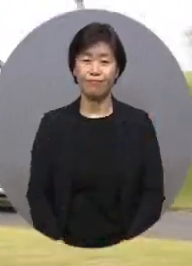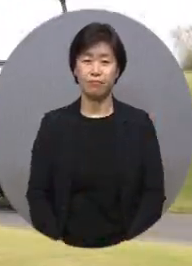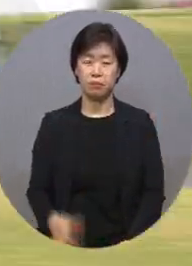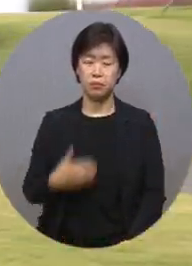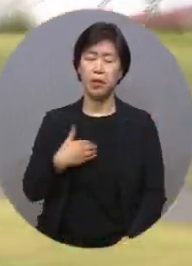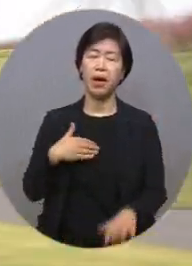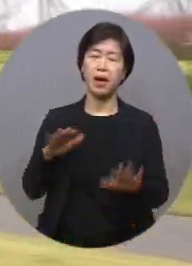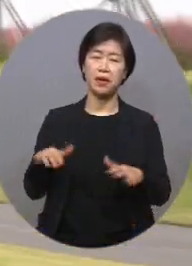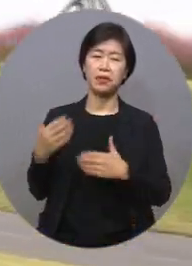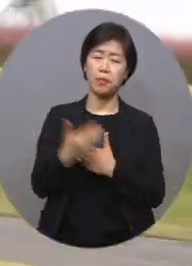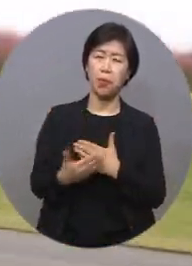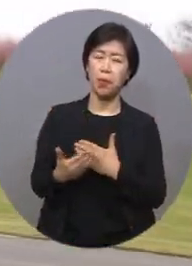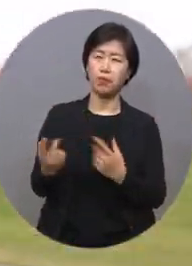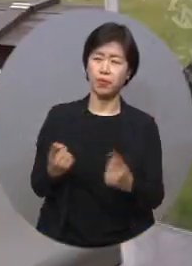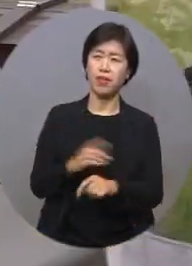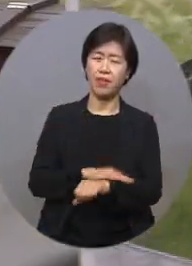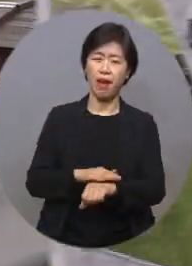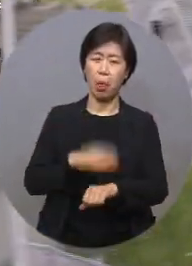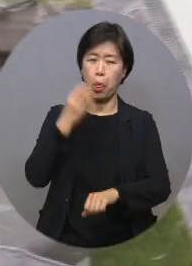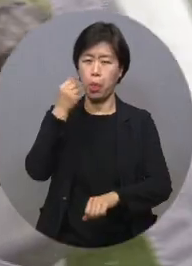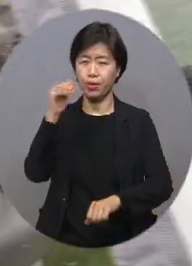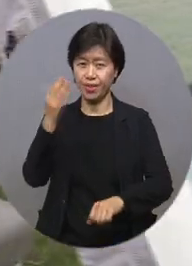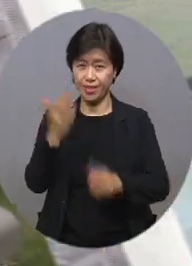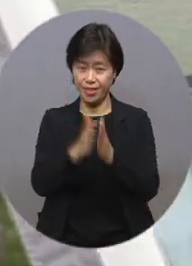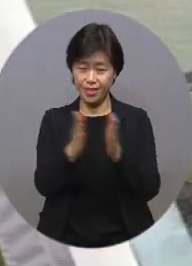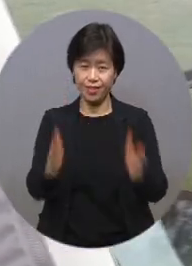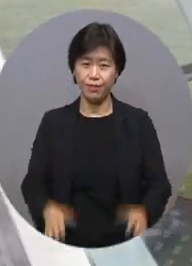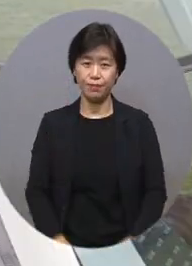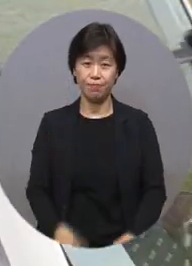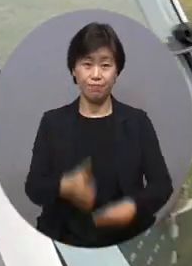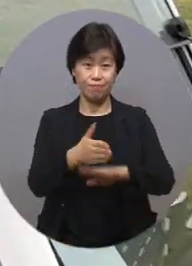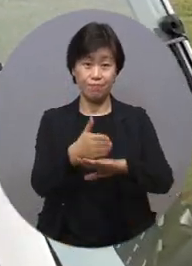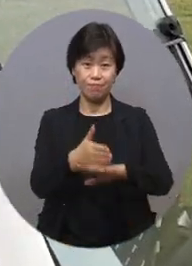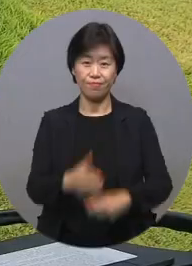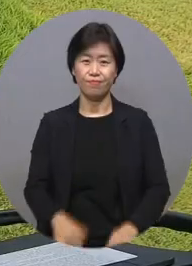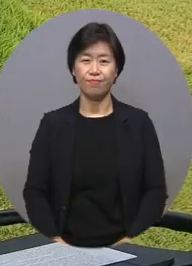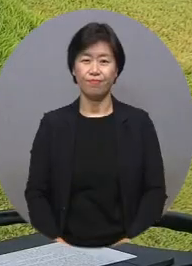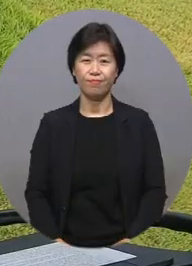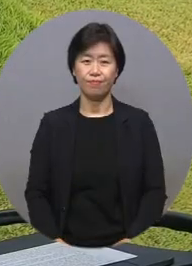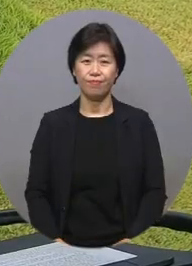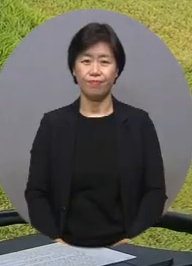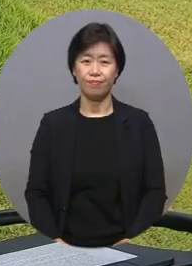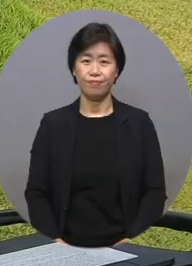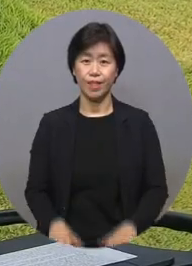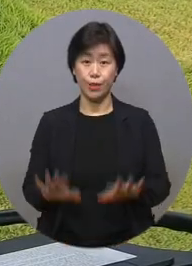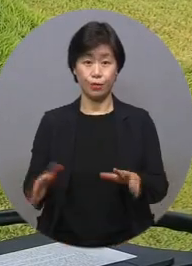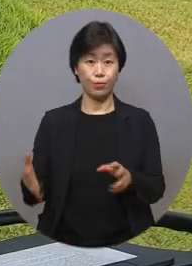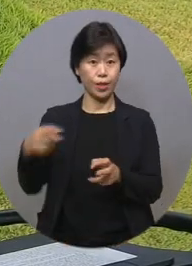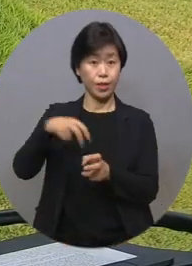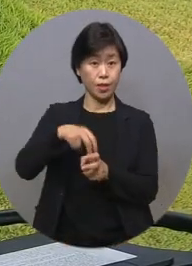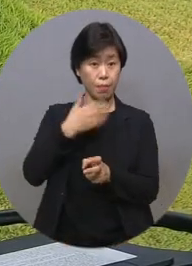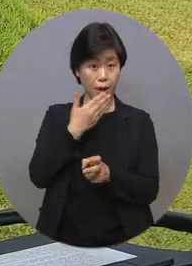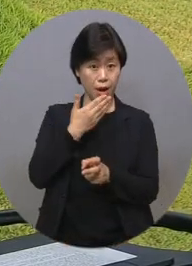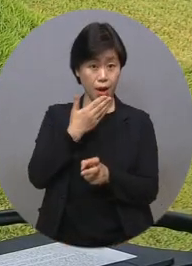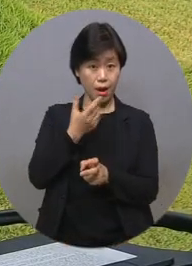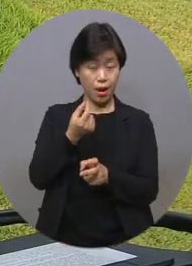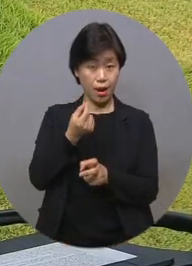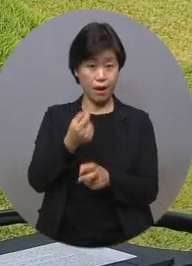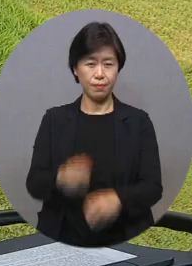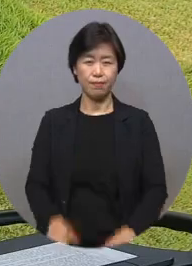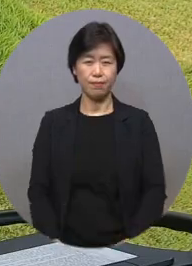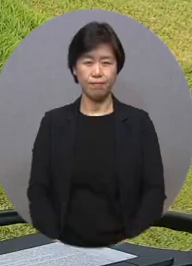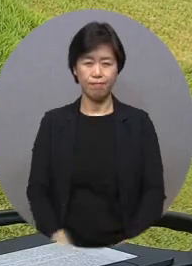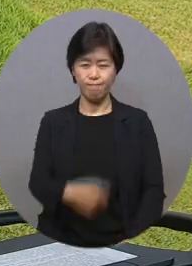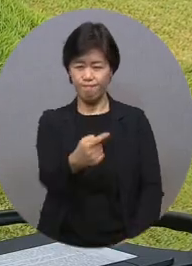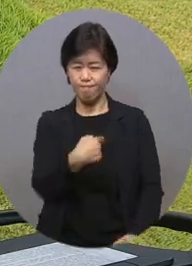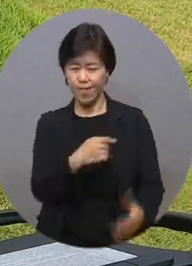오, 나이스! 응원해 주는 거예요. 고맙습니다. 자, 잘 타고 가겠습니다. 깜부! 우리 이제 탈 수 있죠? 깜부! 깜부! 깜부! 크로스!